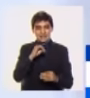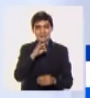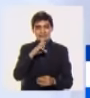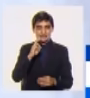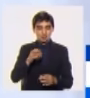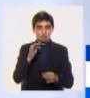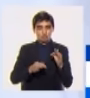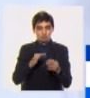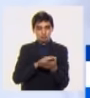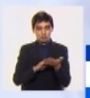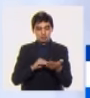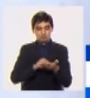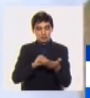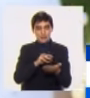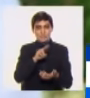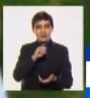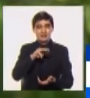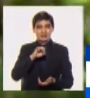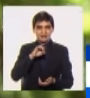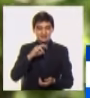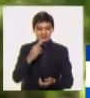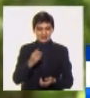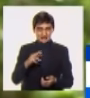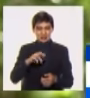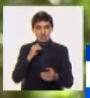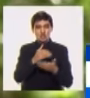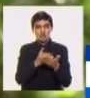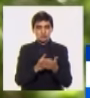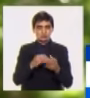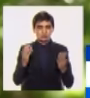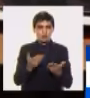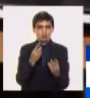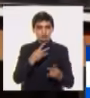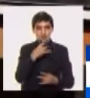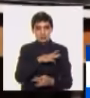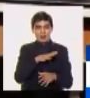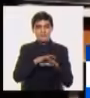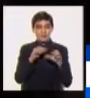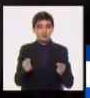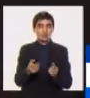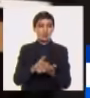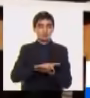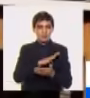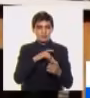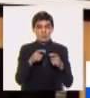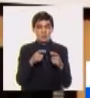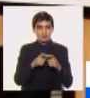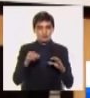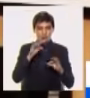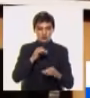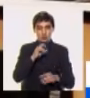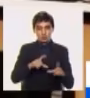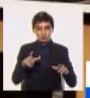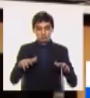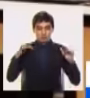зуб подписывали петицию с требованием смягчить режим но после того как власти отменили пропускную систему людей